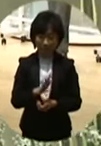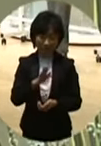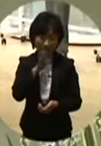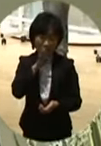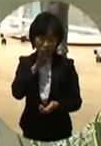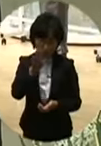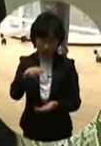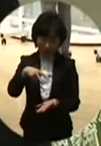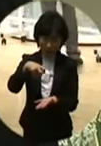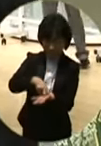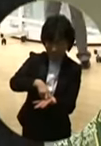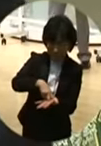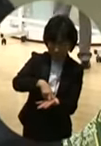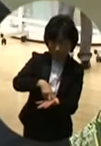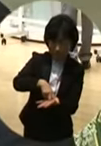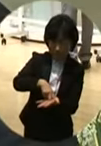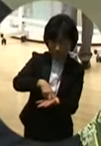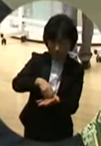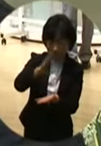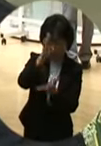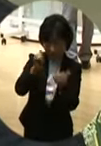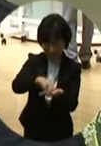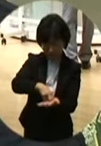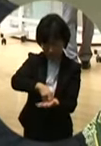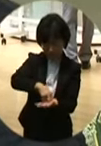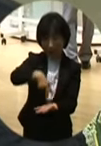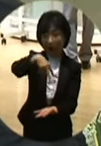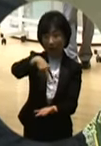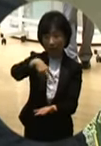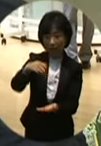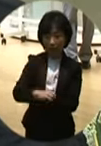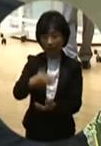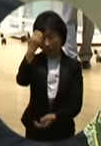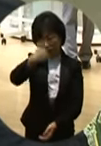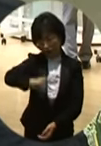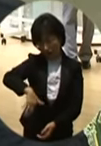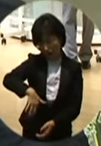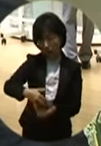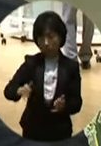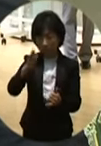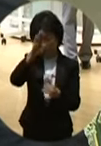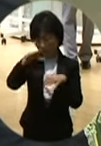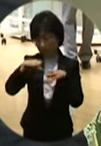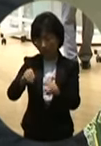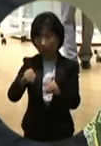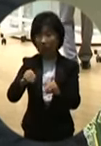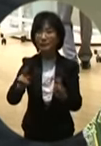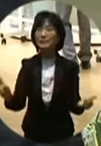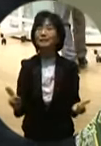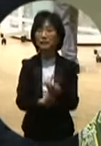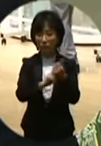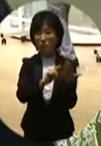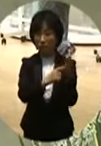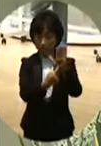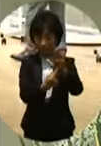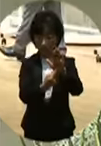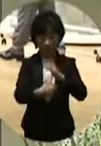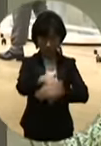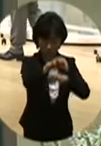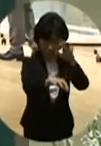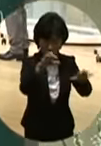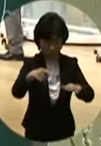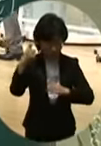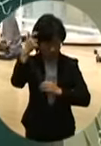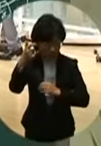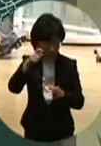중풍병자 일어나는 역사 일어났어요. Realistically, a crippled man stood up, a paralyzed man was healed. 예, 가는 곳마다 영적 치유가